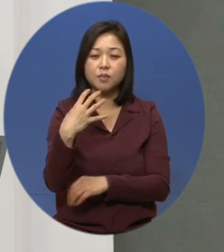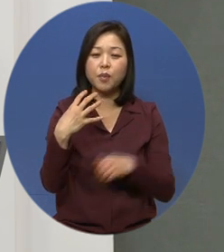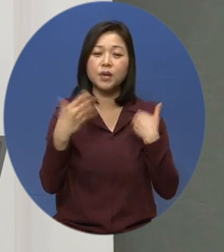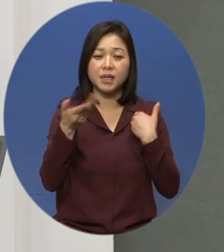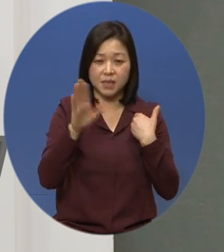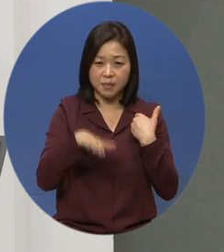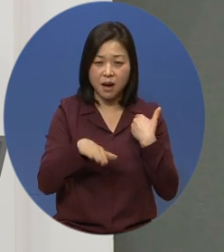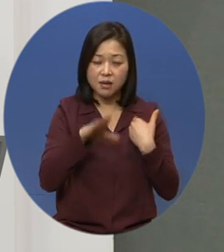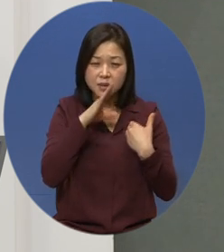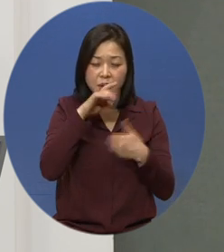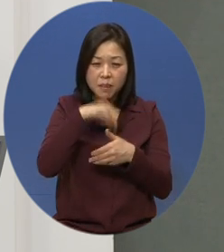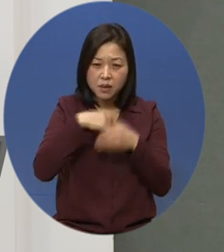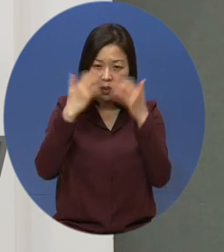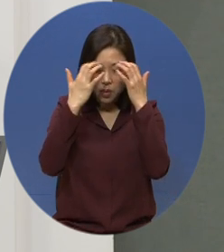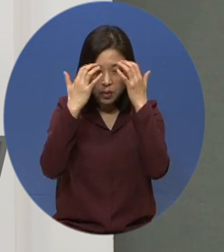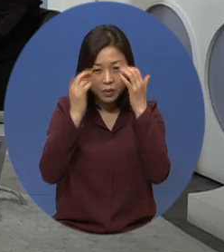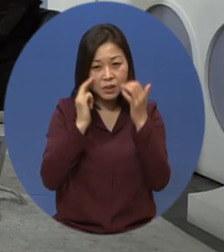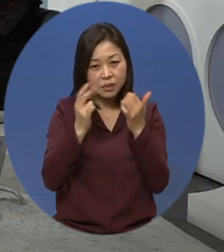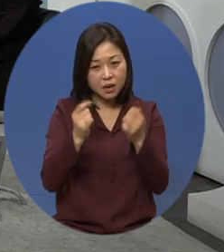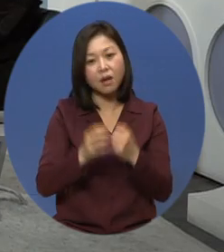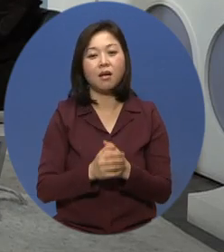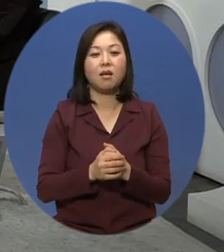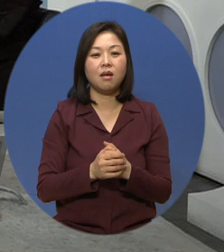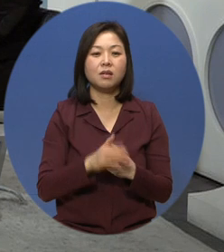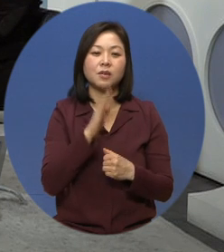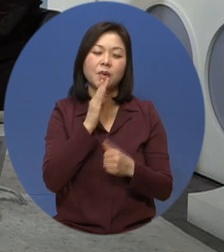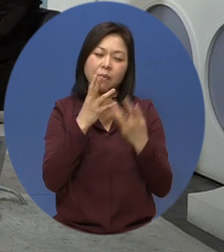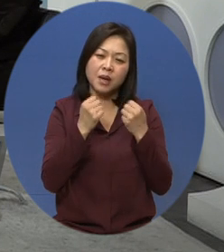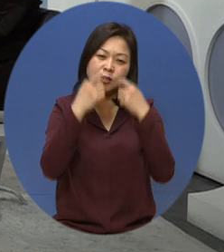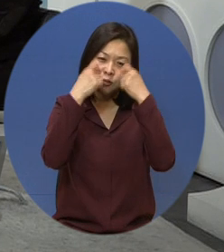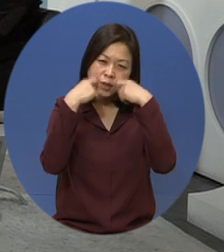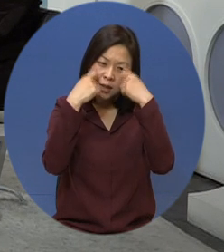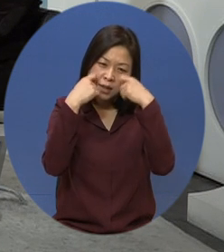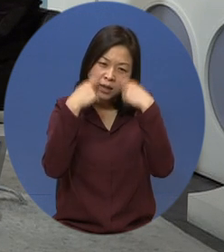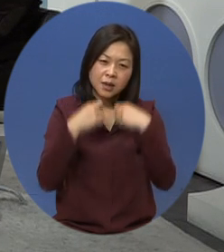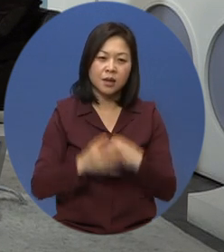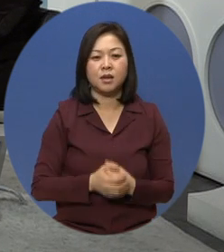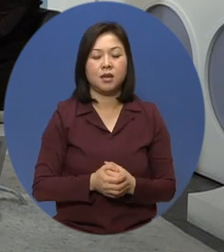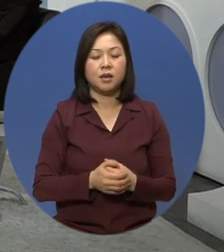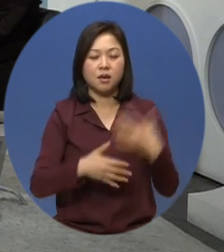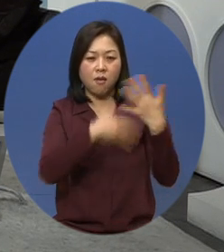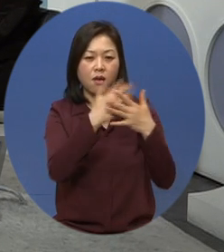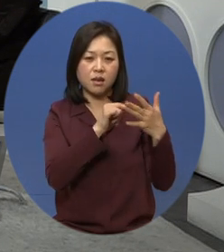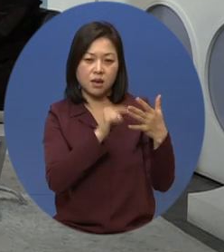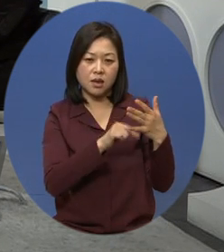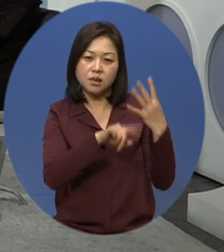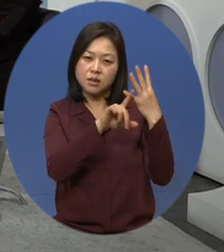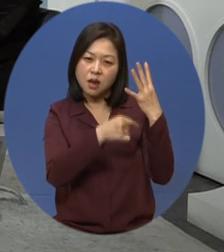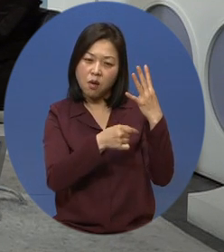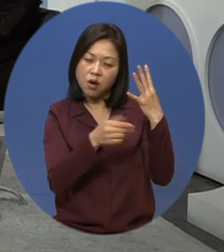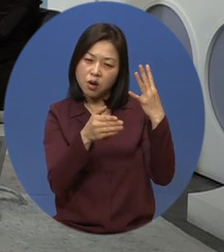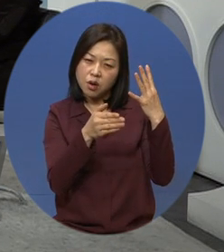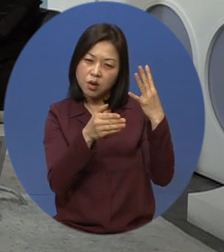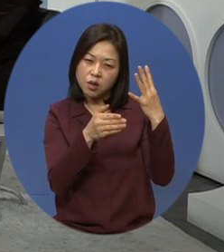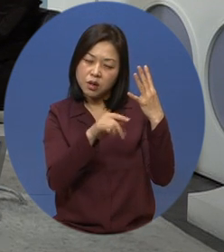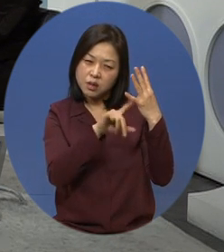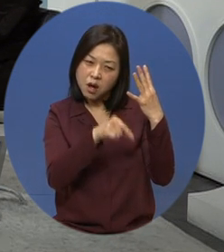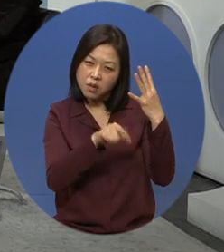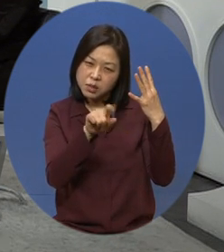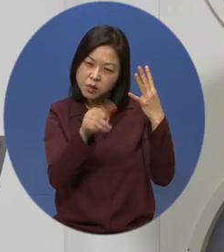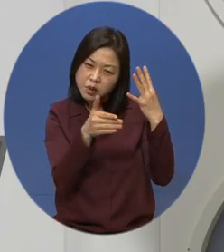고통을 받겠어요 응 많이 울었어요 에 어 이 영화가 아 4월 중순에